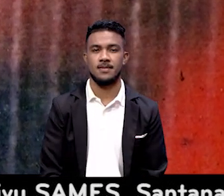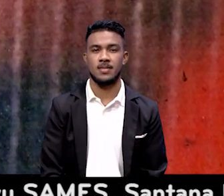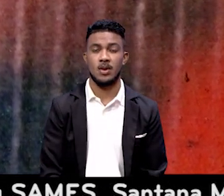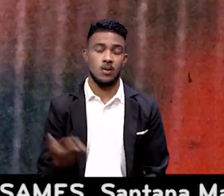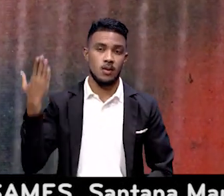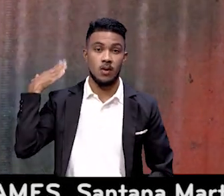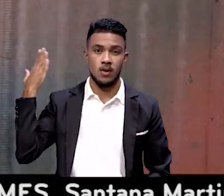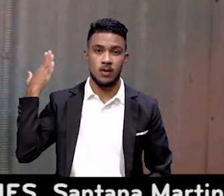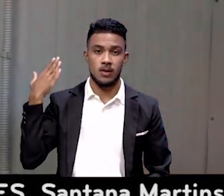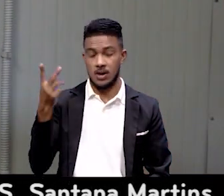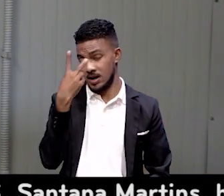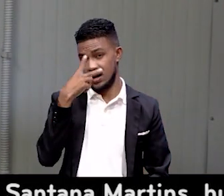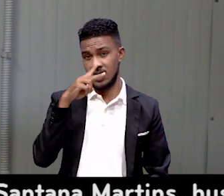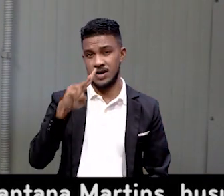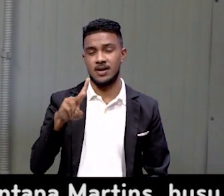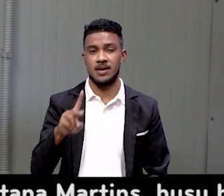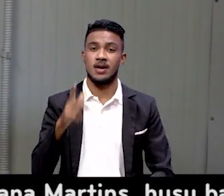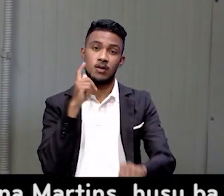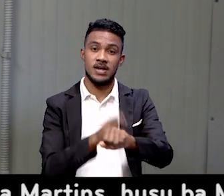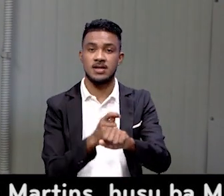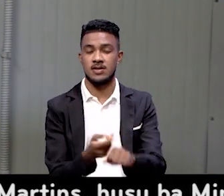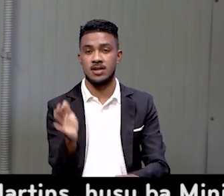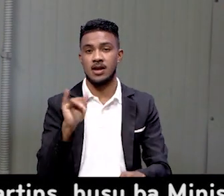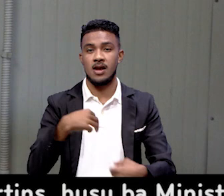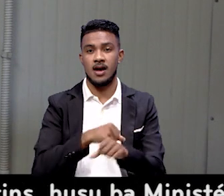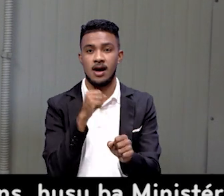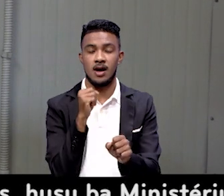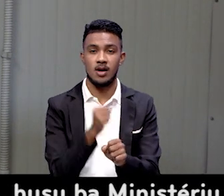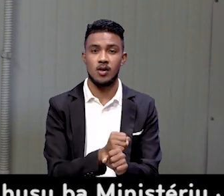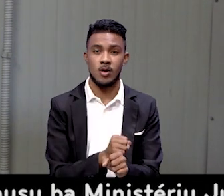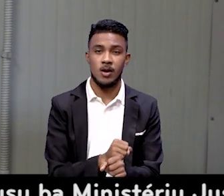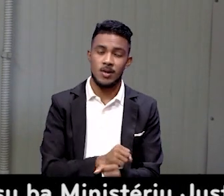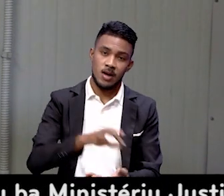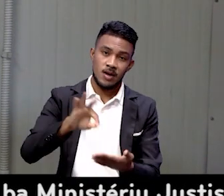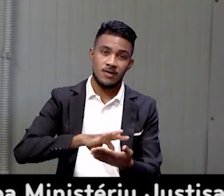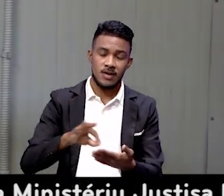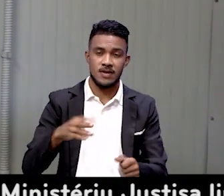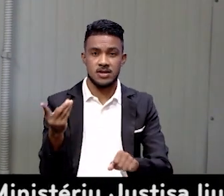uluk hari itu aku misal si Rene halo verifikasi sound data itu siapa tadi